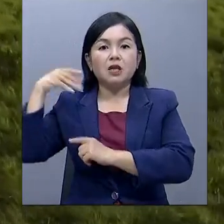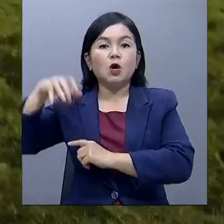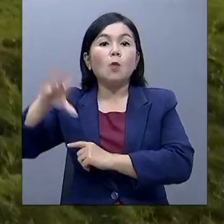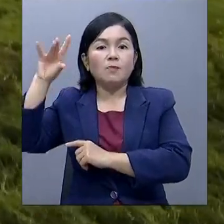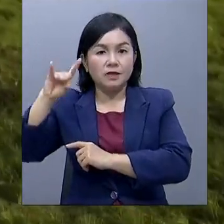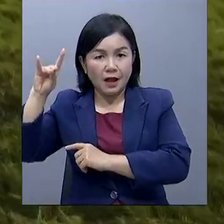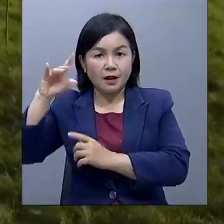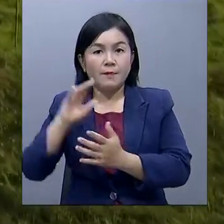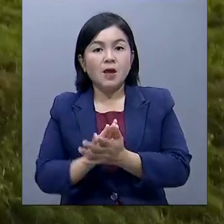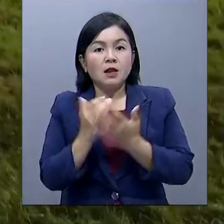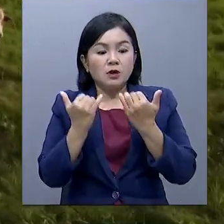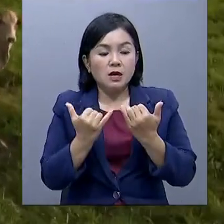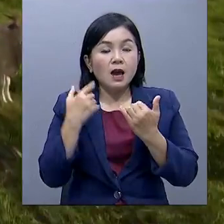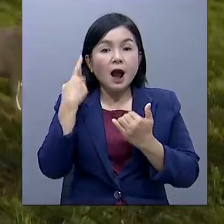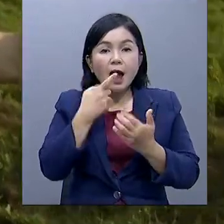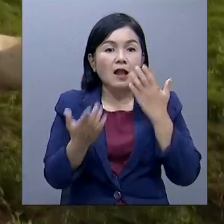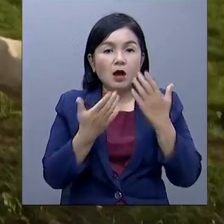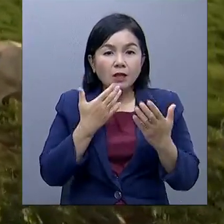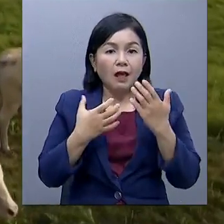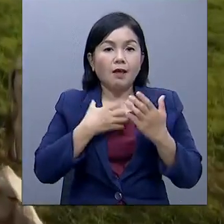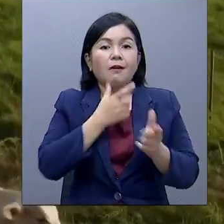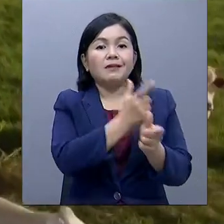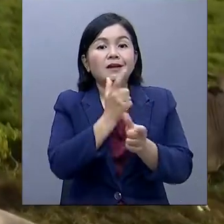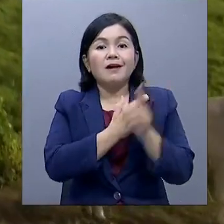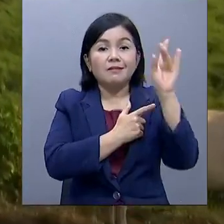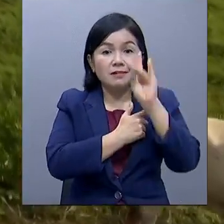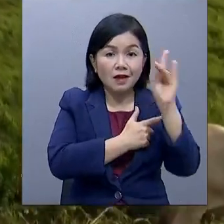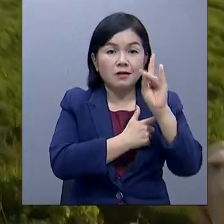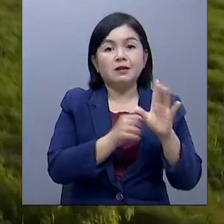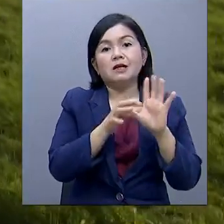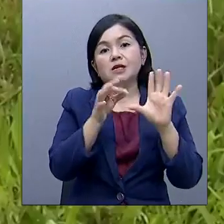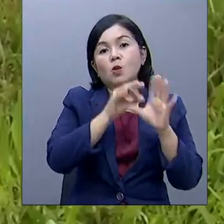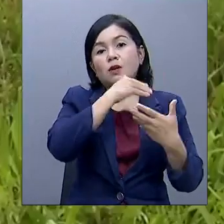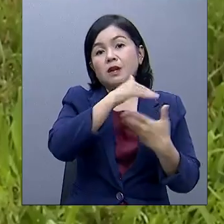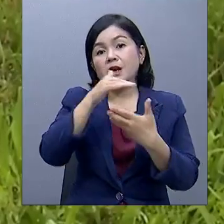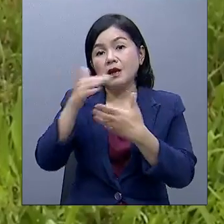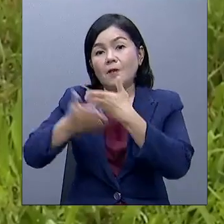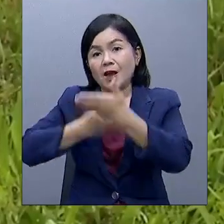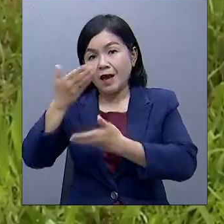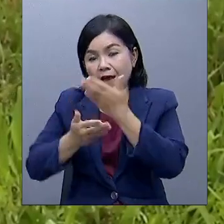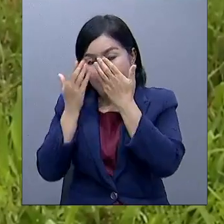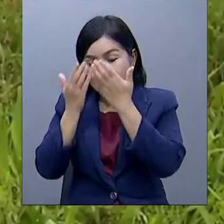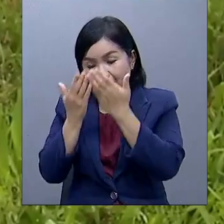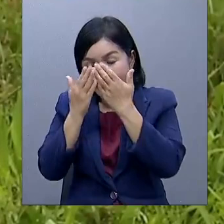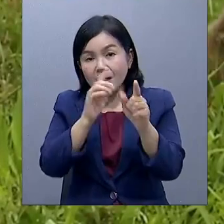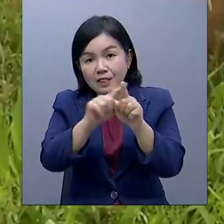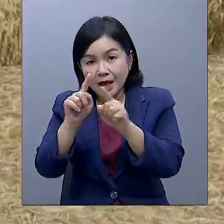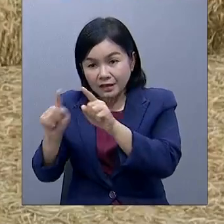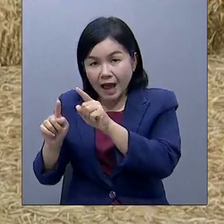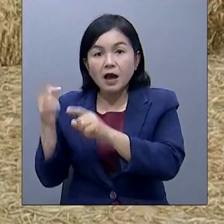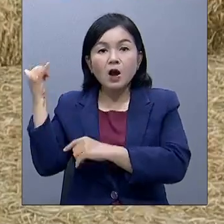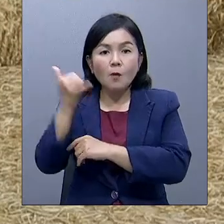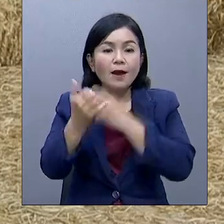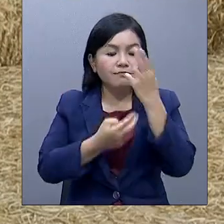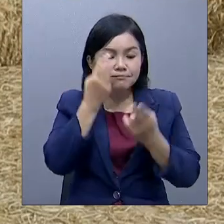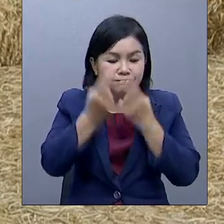ากผู้ประกอบการรายใหม่หรือว่าผู้บริโภคนั้นรวมถึงผู้ที่สนใจค่ะสามารถเยี่ยมชมบูธภารกิจด้านปศุสัตว์ฮาลาลของกรมปศุ